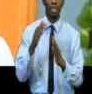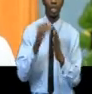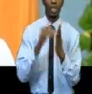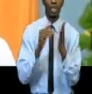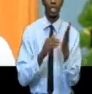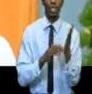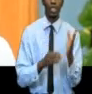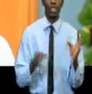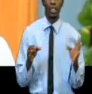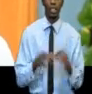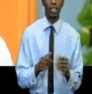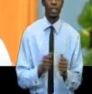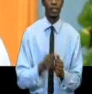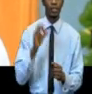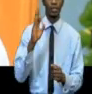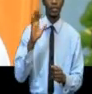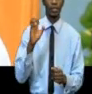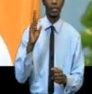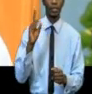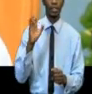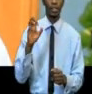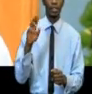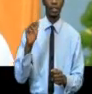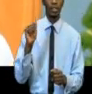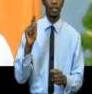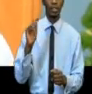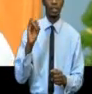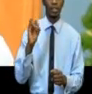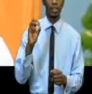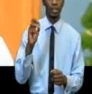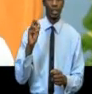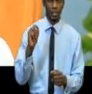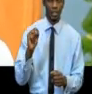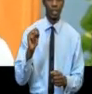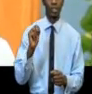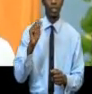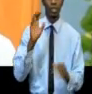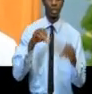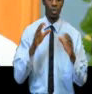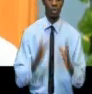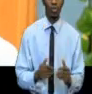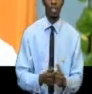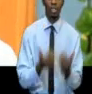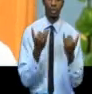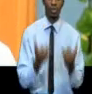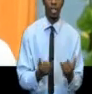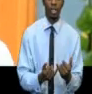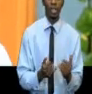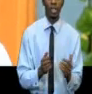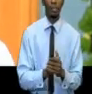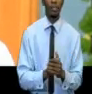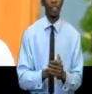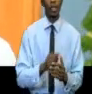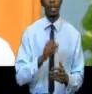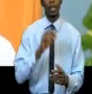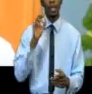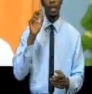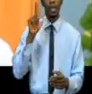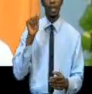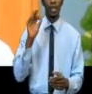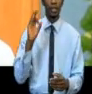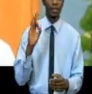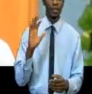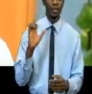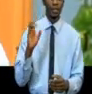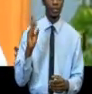congolaise et encore cette fois-ci, la fédération a encore envoyé mon nom aux choses